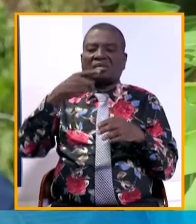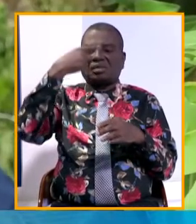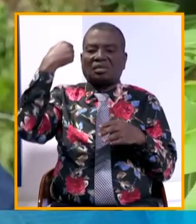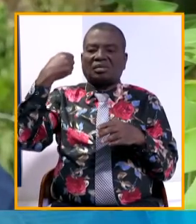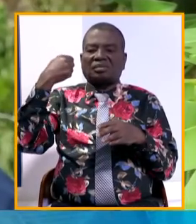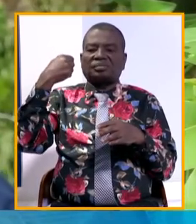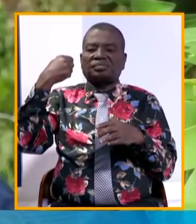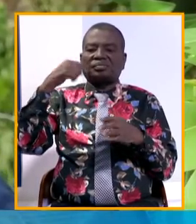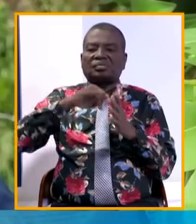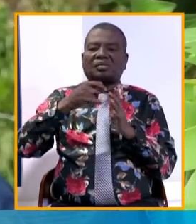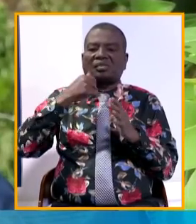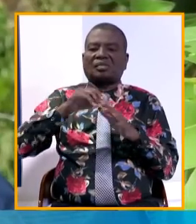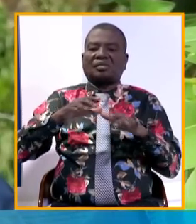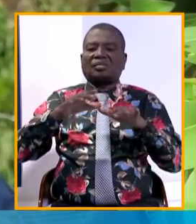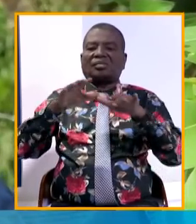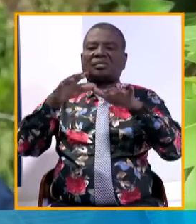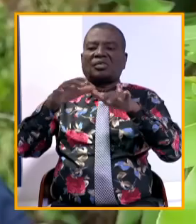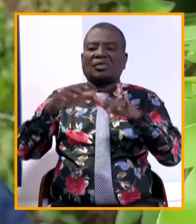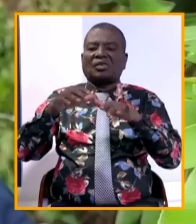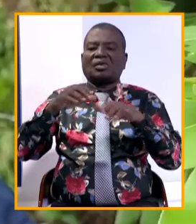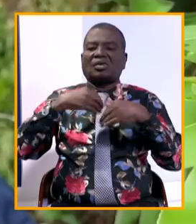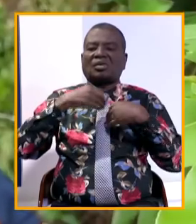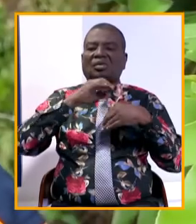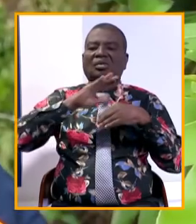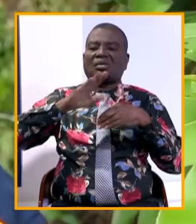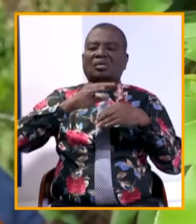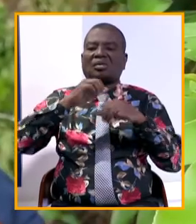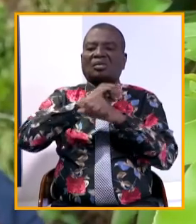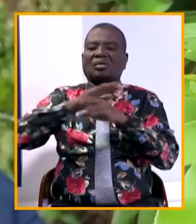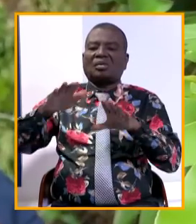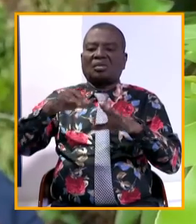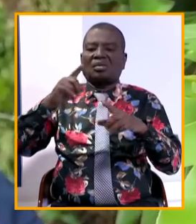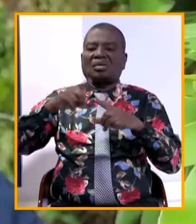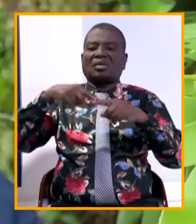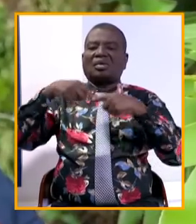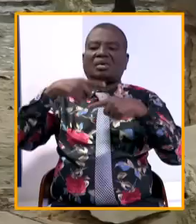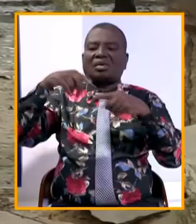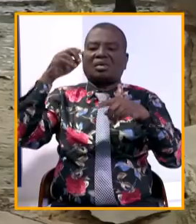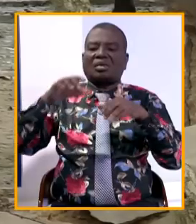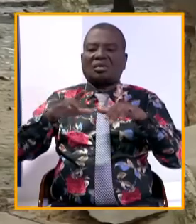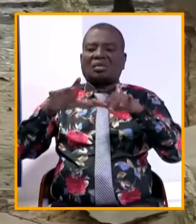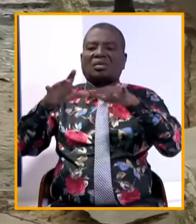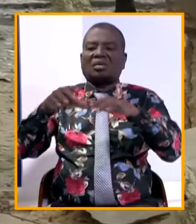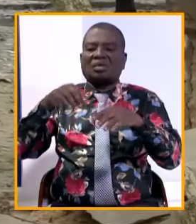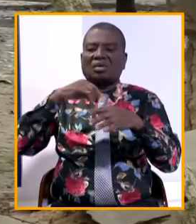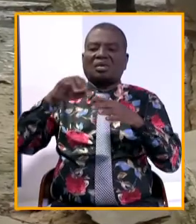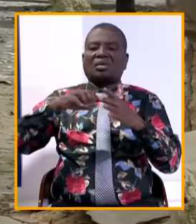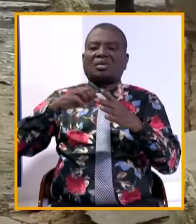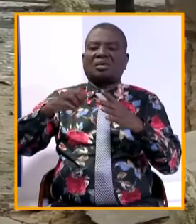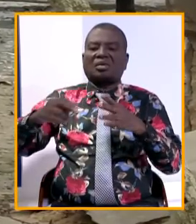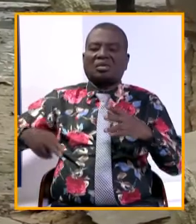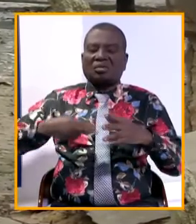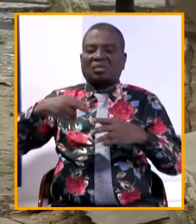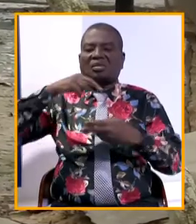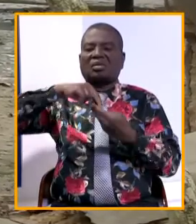que ceux qui ont leurs champs, ils n'ont plus accès à leurs champs. Ceux qui ont hébergé, le nombre de la famille a